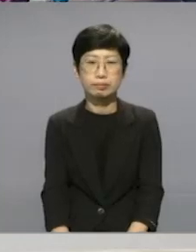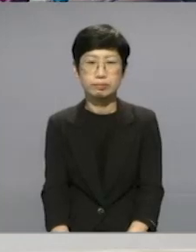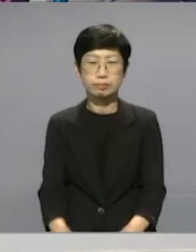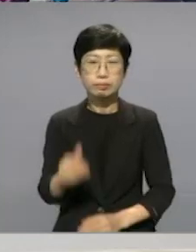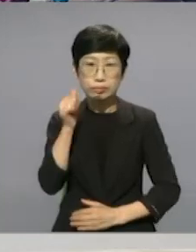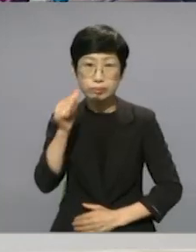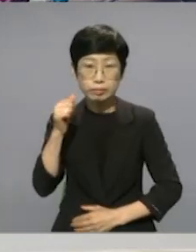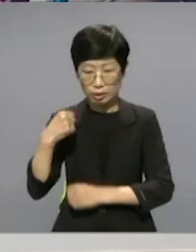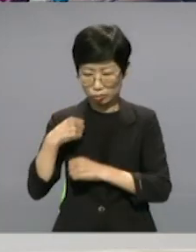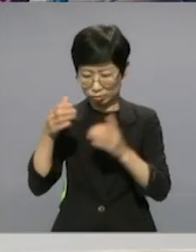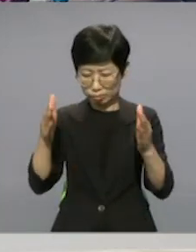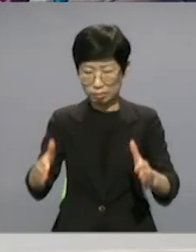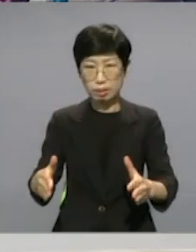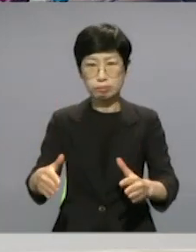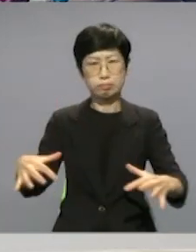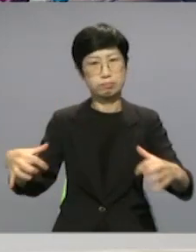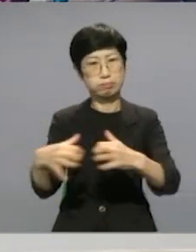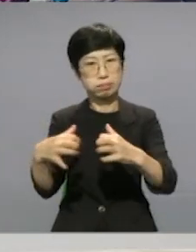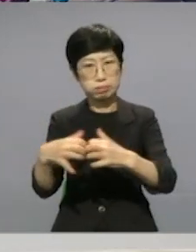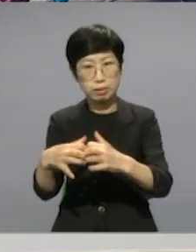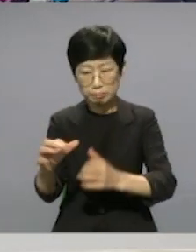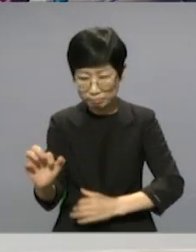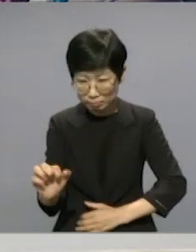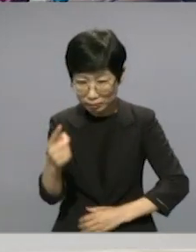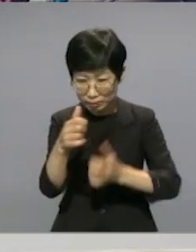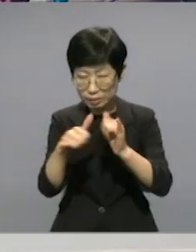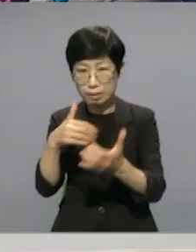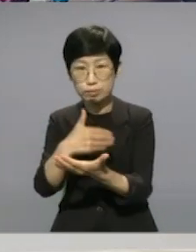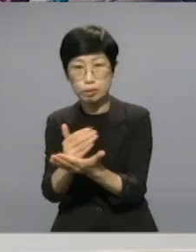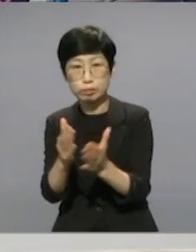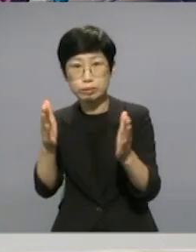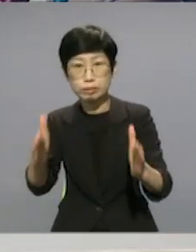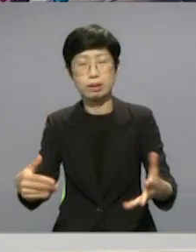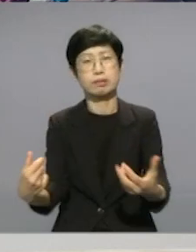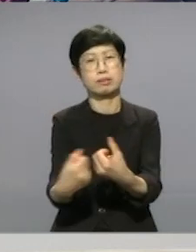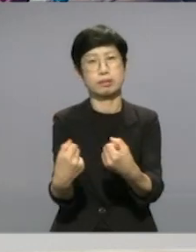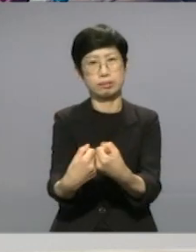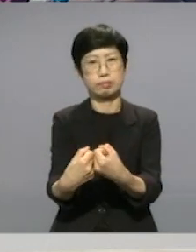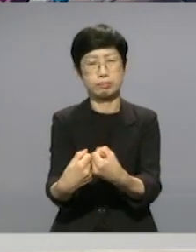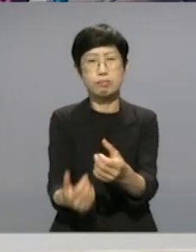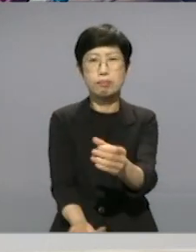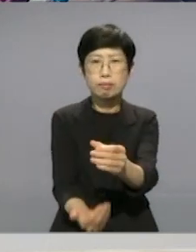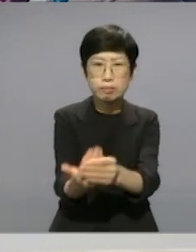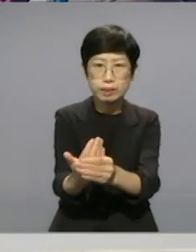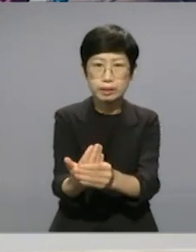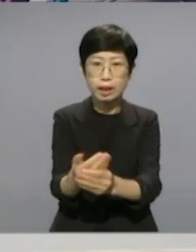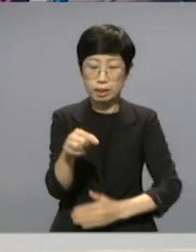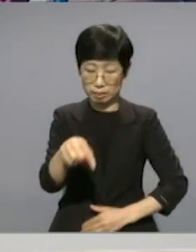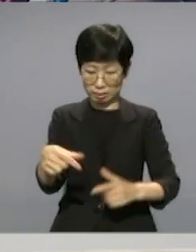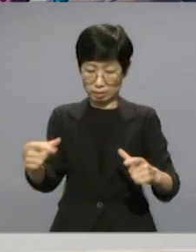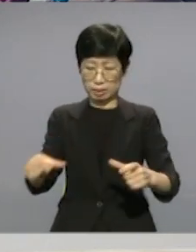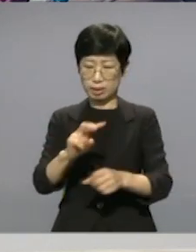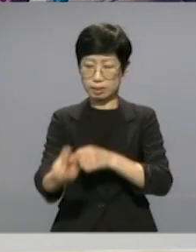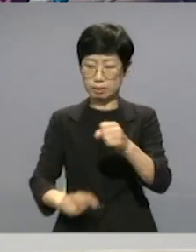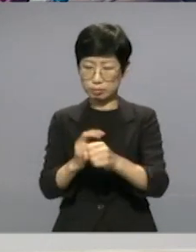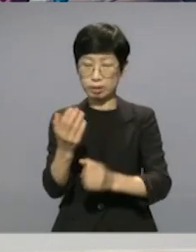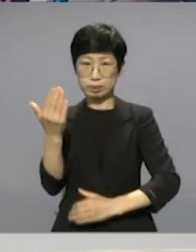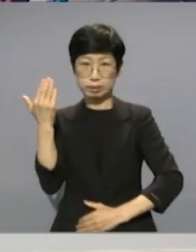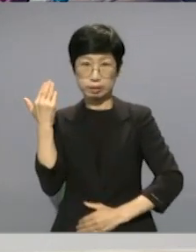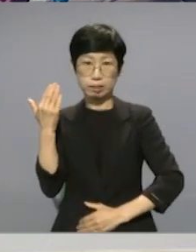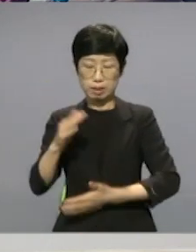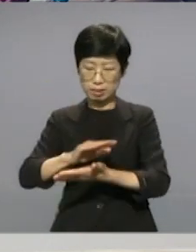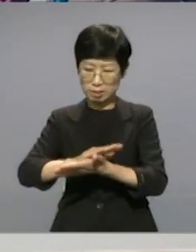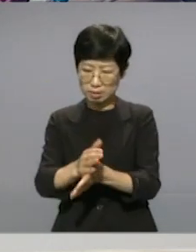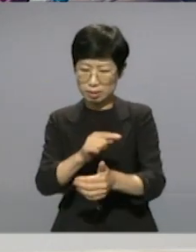수단 군벌끼리의 무력 충돌이 인종 간 분쟁이 되고 있습니다. 특히 다르푸르 지역이 심각한데 20년 전 이곳에서